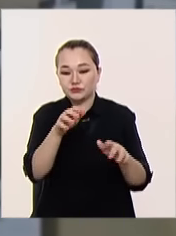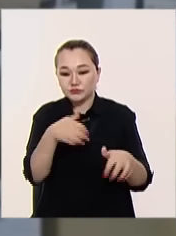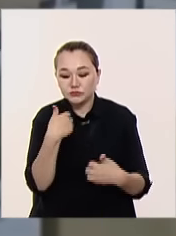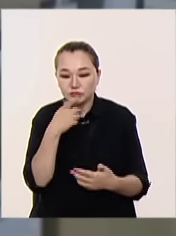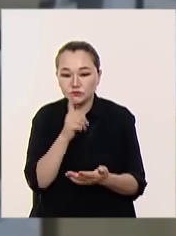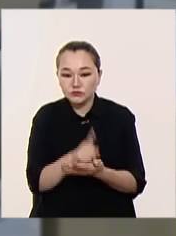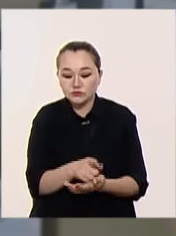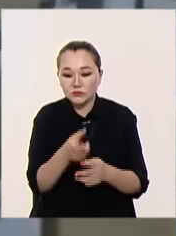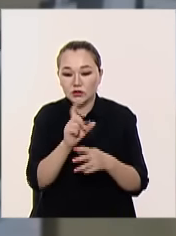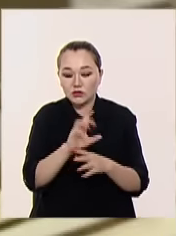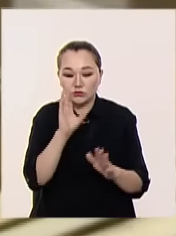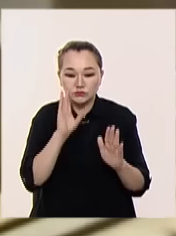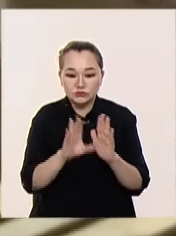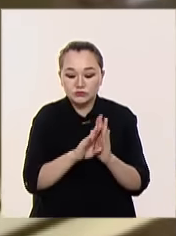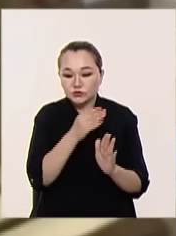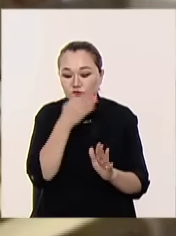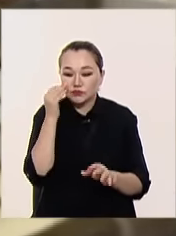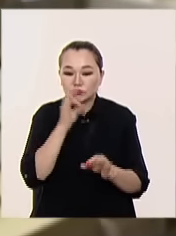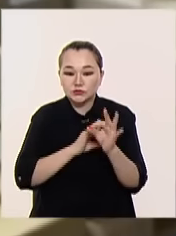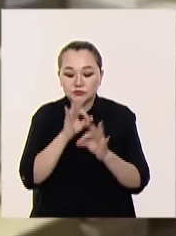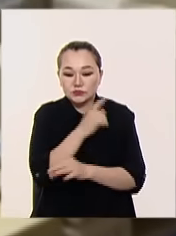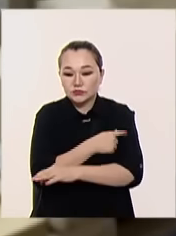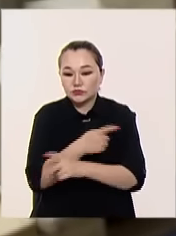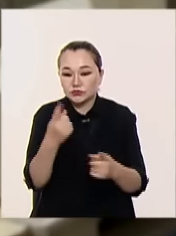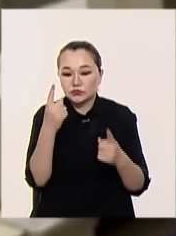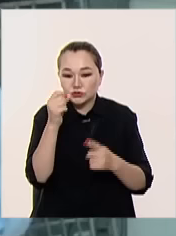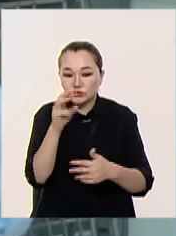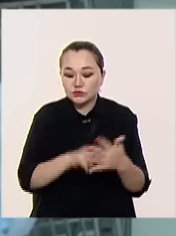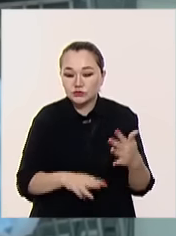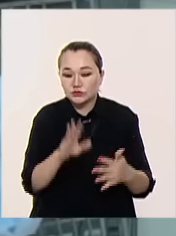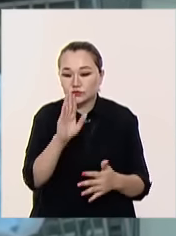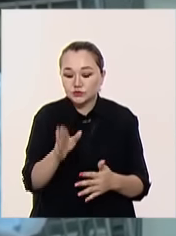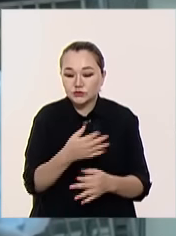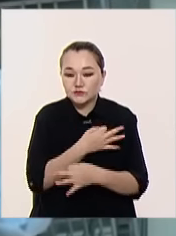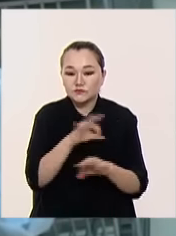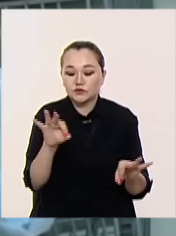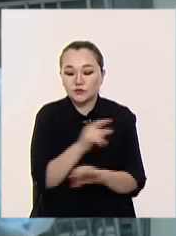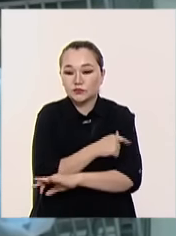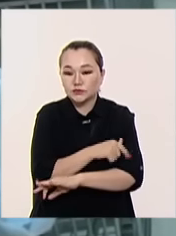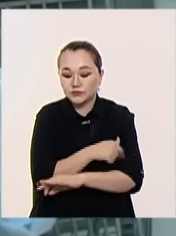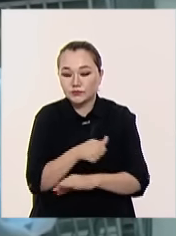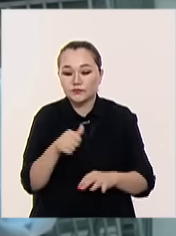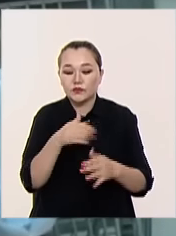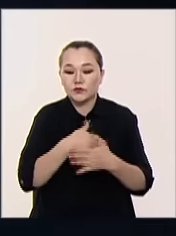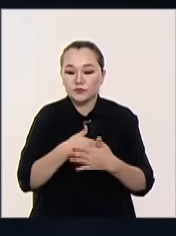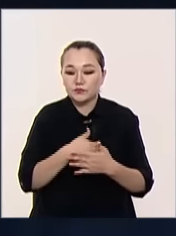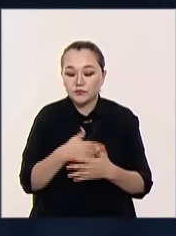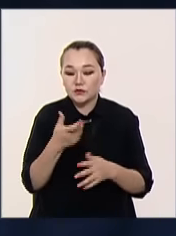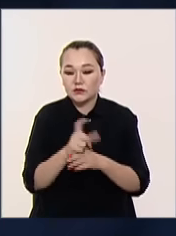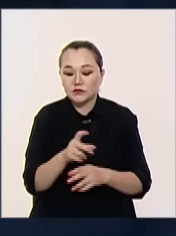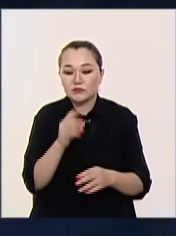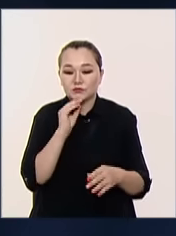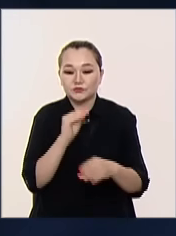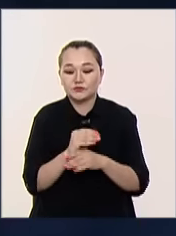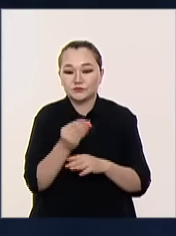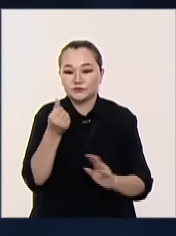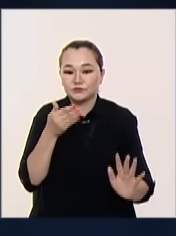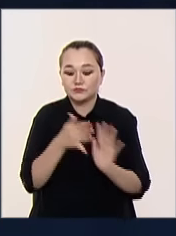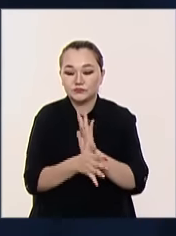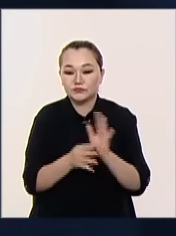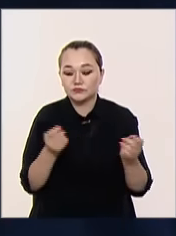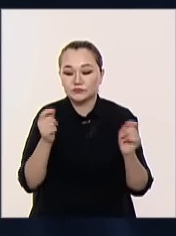Ал бұл талапқа бағынбаған дәріхана иелеріне қомақты айыппұл салынбақ. Тәуелсіз дәріханалар қауымдастығындағылар бұл қосымша шығын. Бұл себепті бағаны